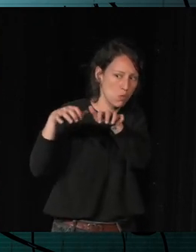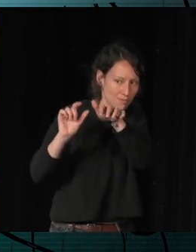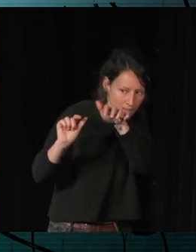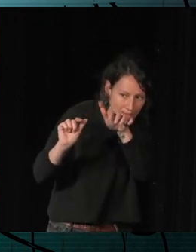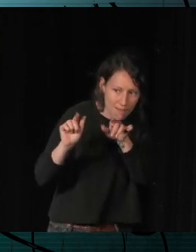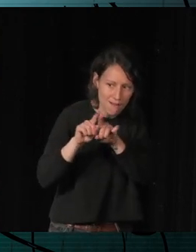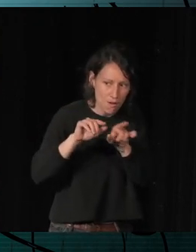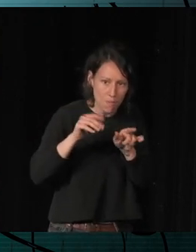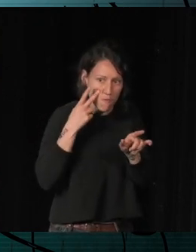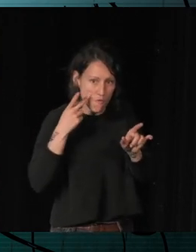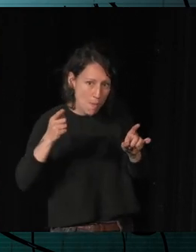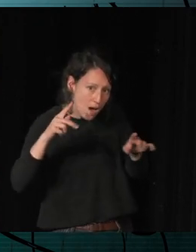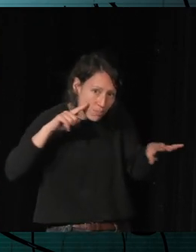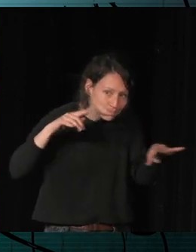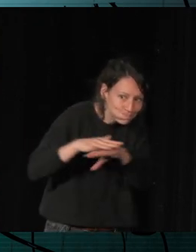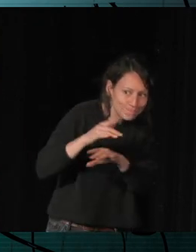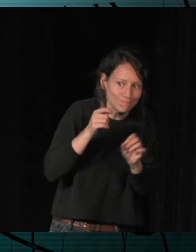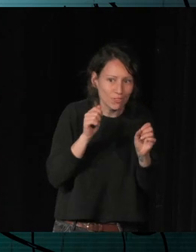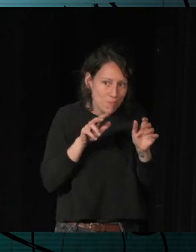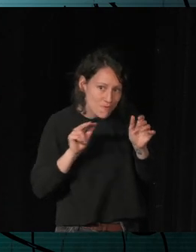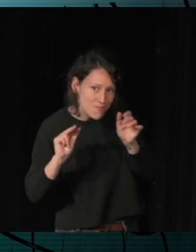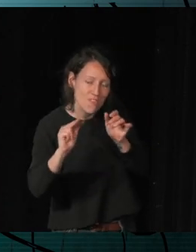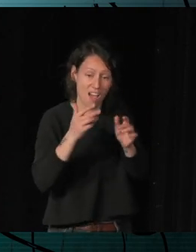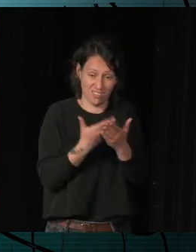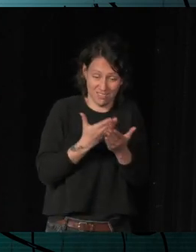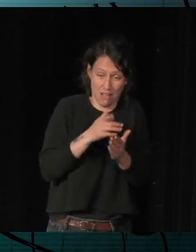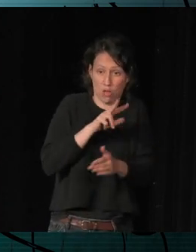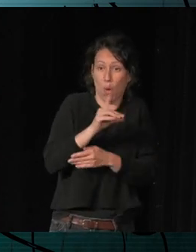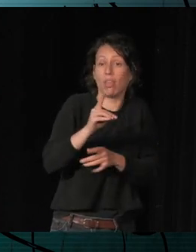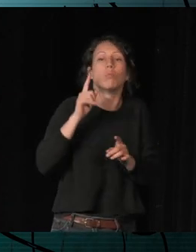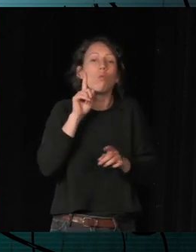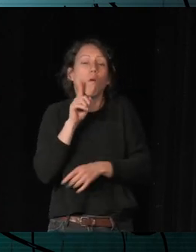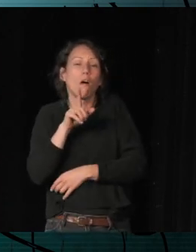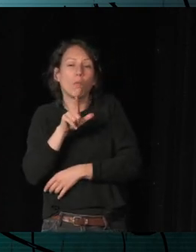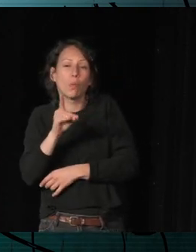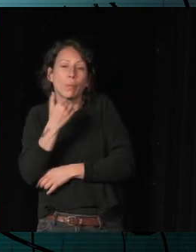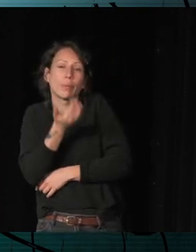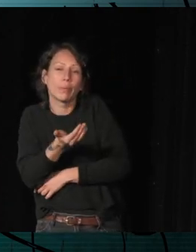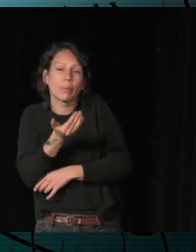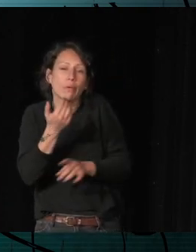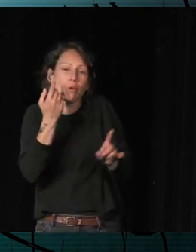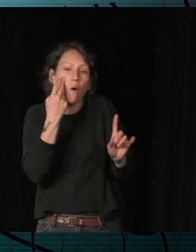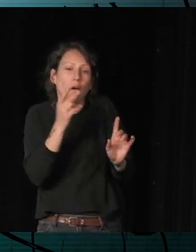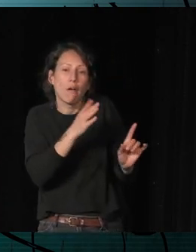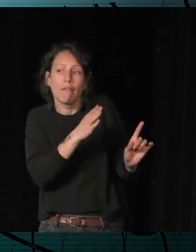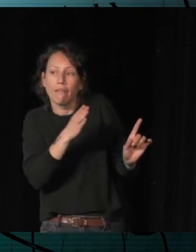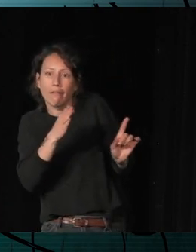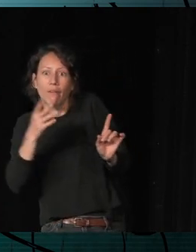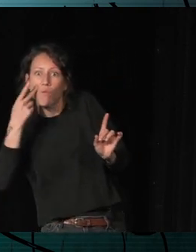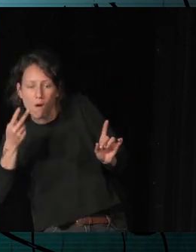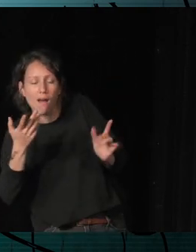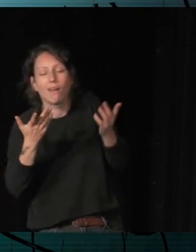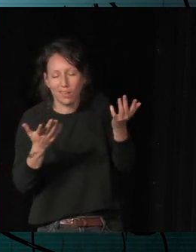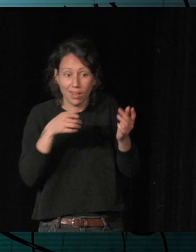deuxième ornière c'était effectivement d'utiliser la FMV que le stockage permettait il y avait vraiment deux chemins qui s'étaient séparés je me souviens que en 1 an aux